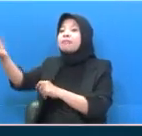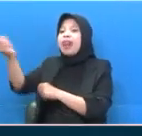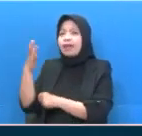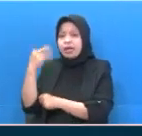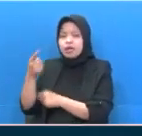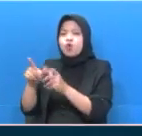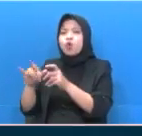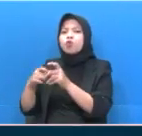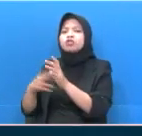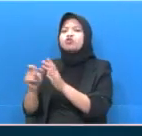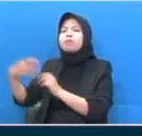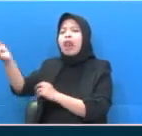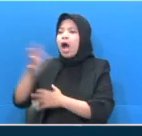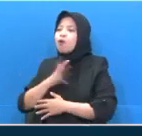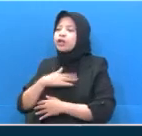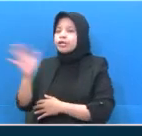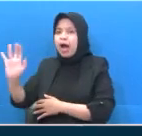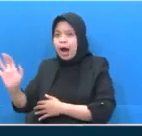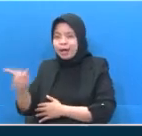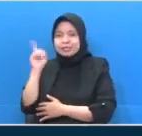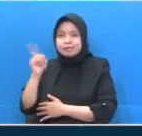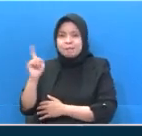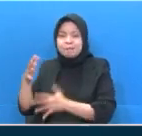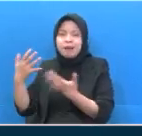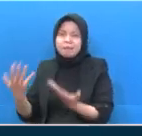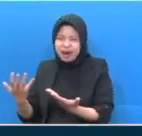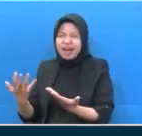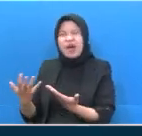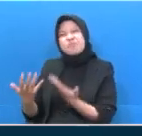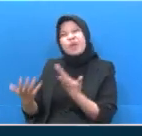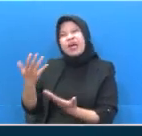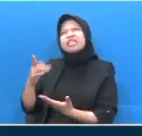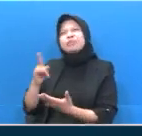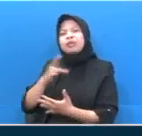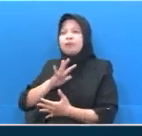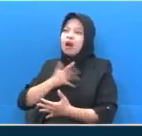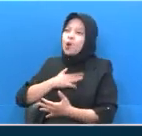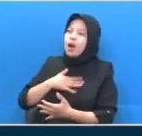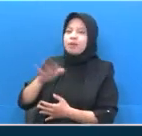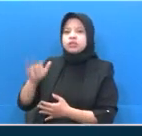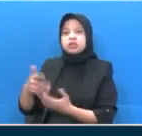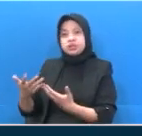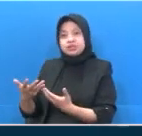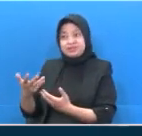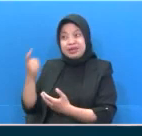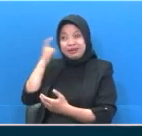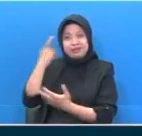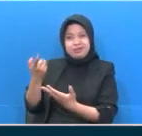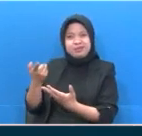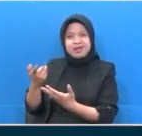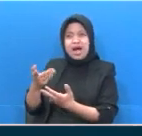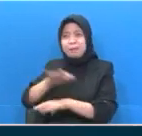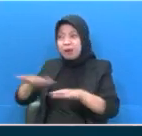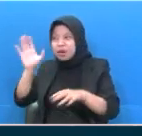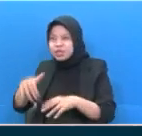proses lo bilang nih Jangan khawatir karena toh masih bisa diragukan gitu anda melihat juga ini masih